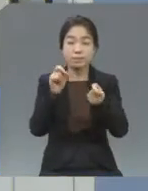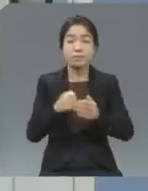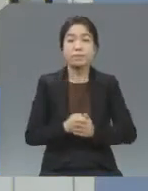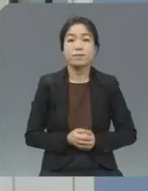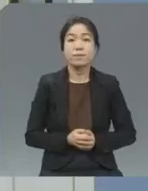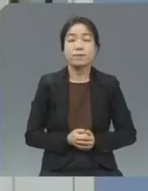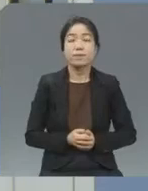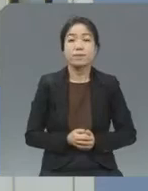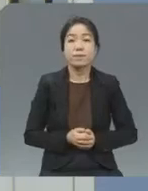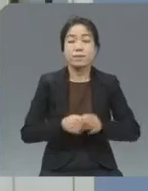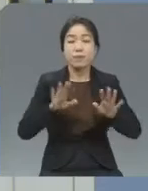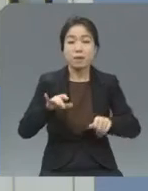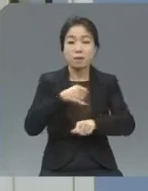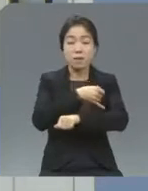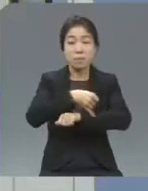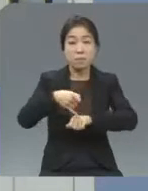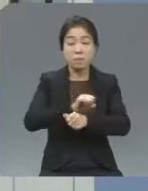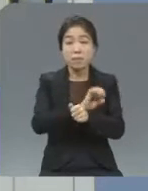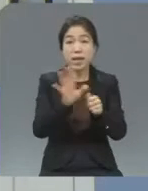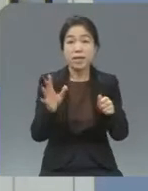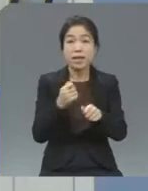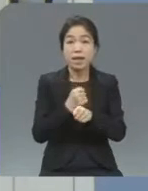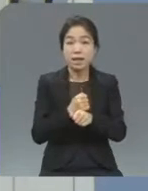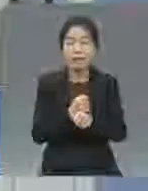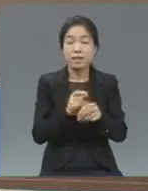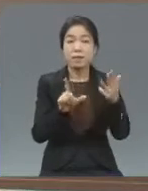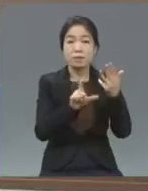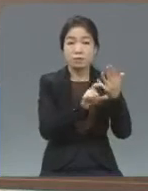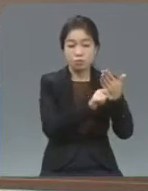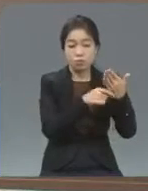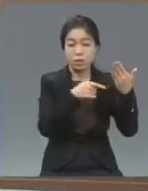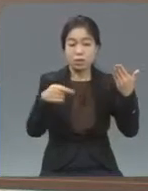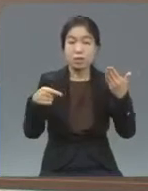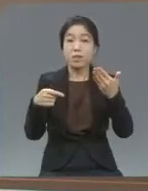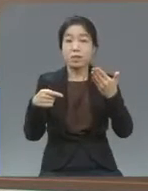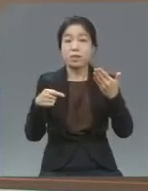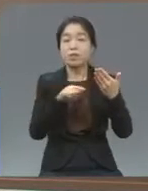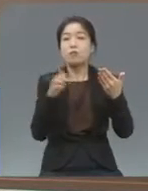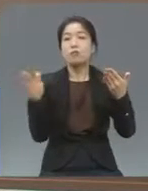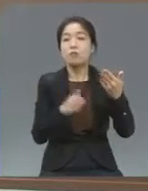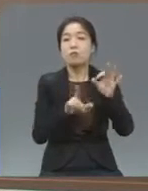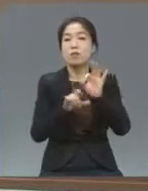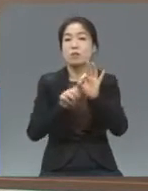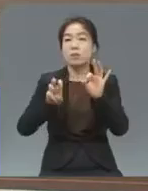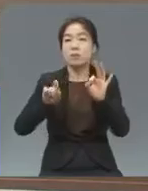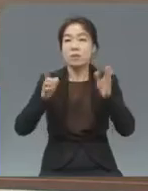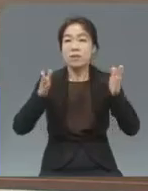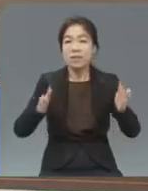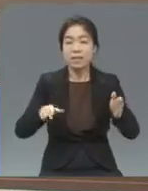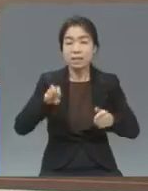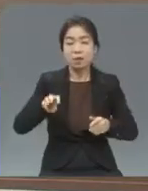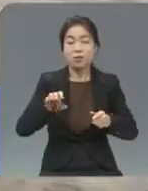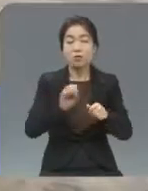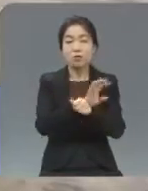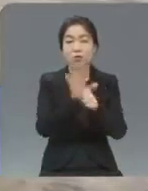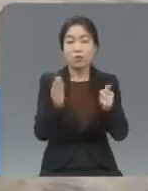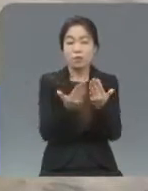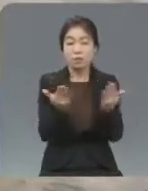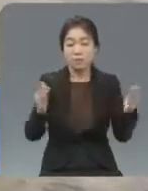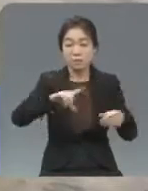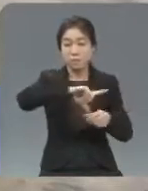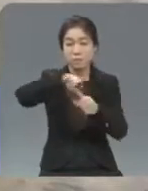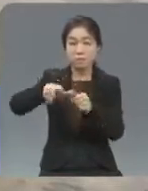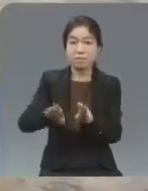다가왔습니다. 이번 비엔날레는 다음 달 1일부터 10월 31일까지 광주 비엔날레 전시관 등 광주 일원에서